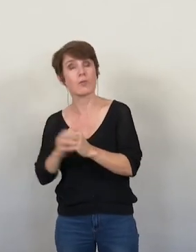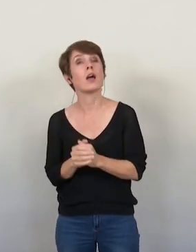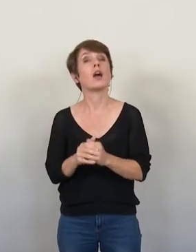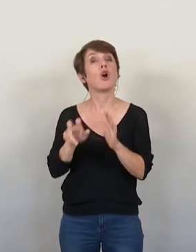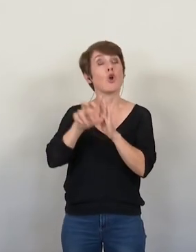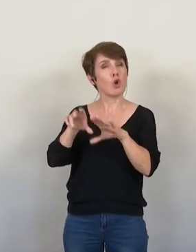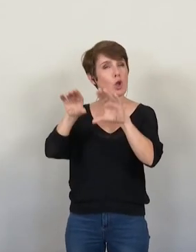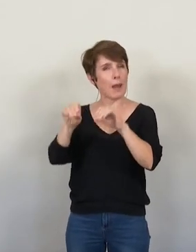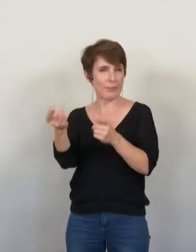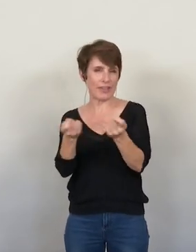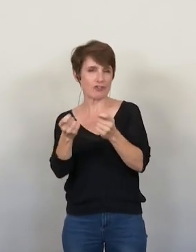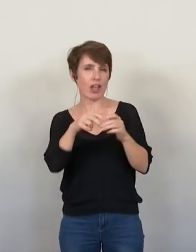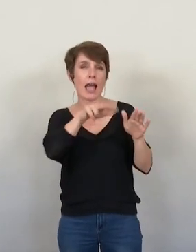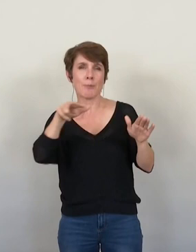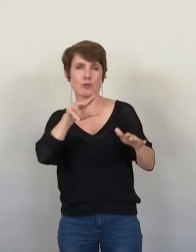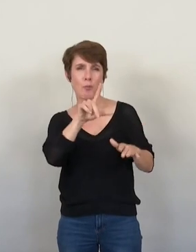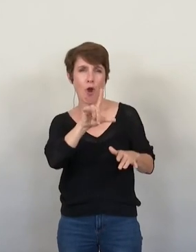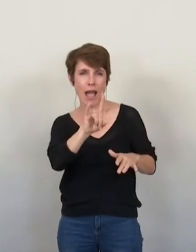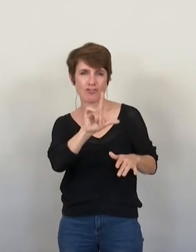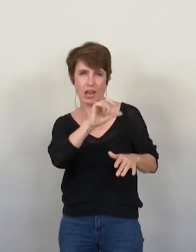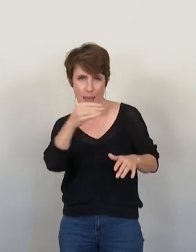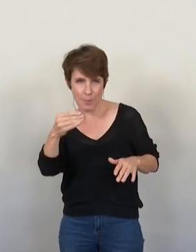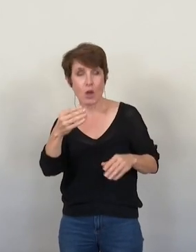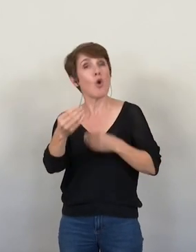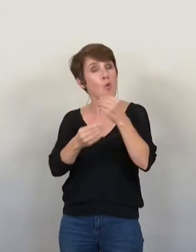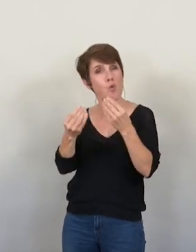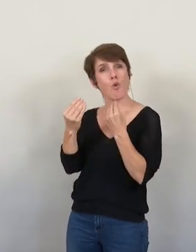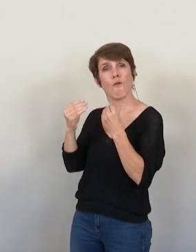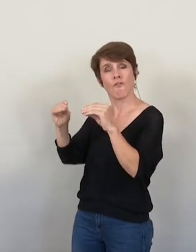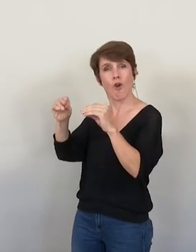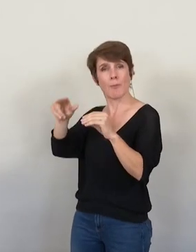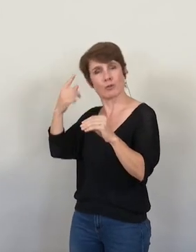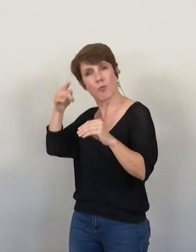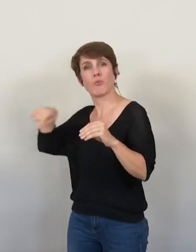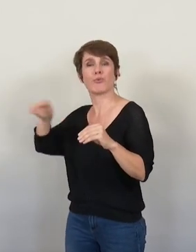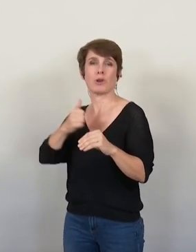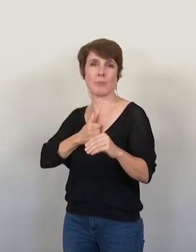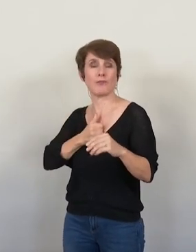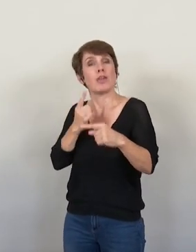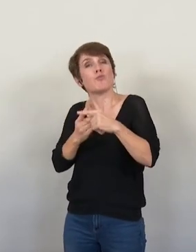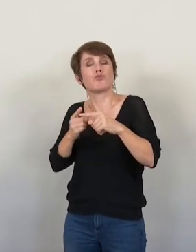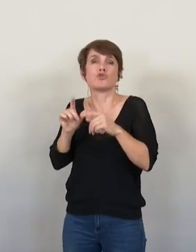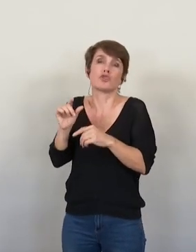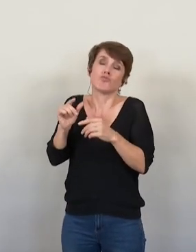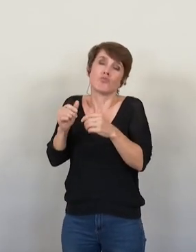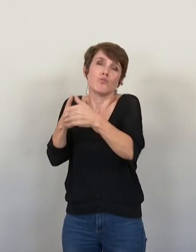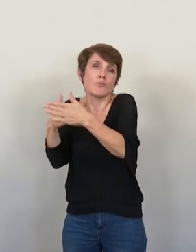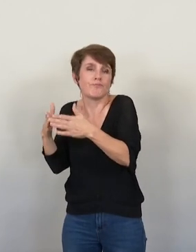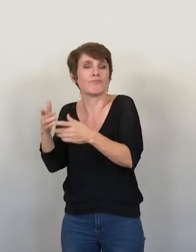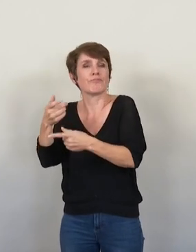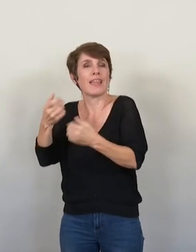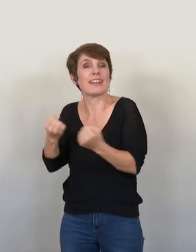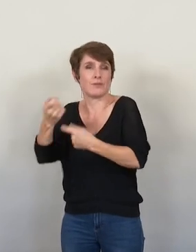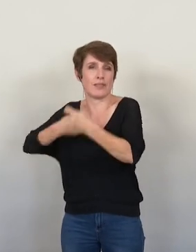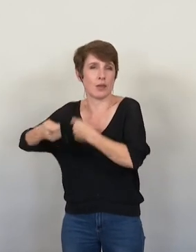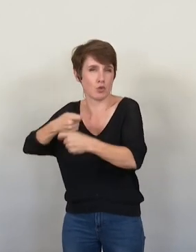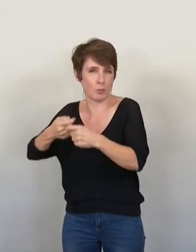office HLM qui crée aussi de l'accession à la propriété privée et aussi qui fait un peu d'activité économique et ça permet de mettre des